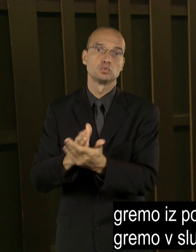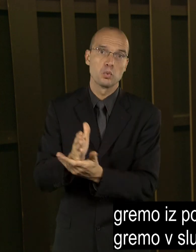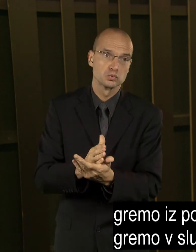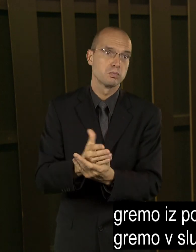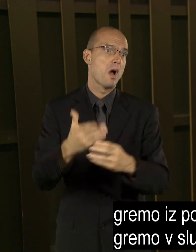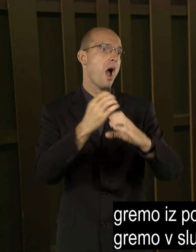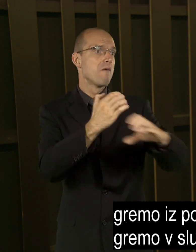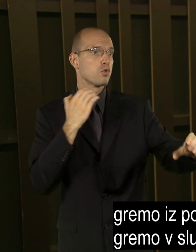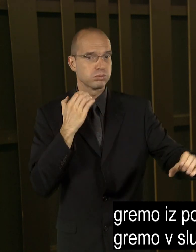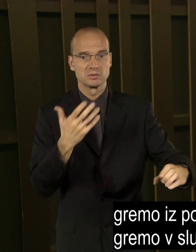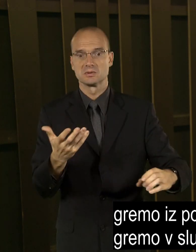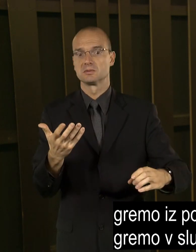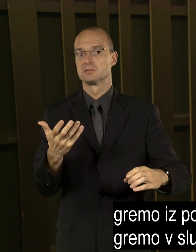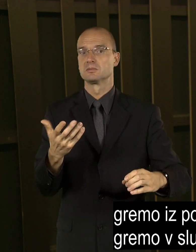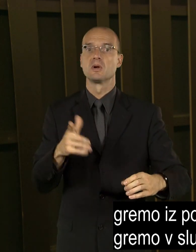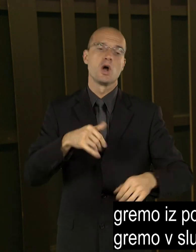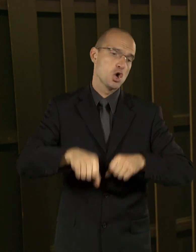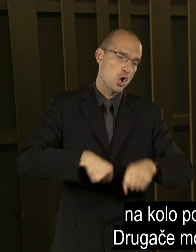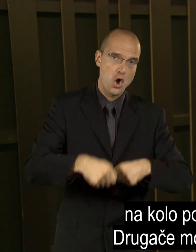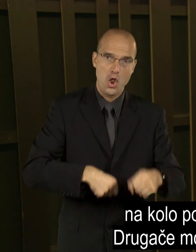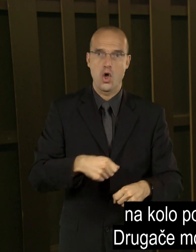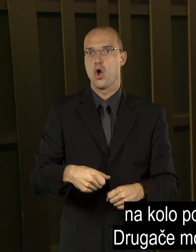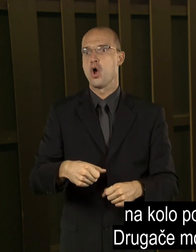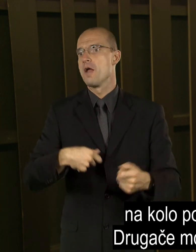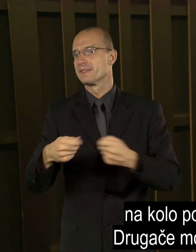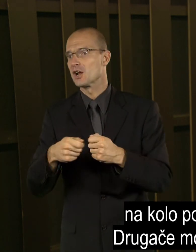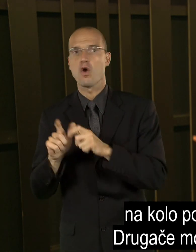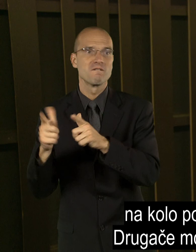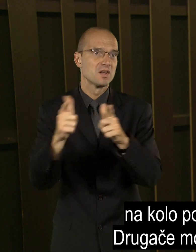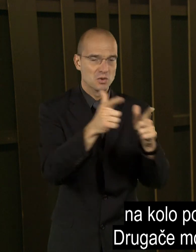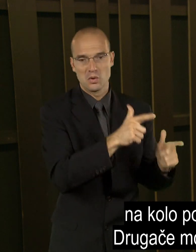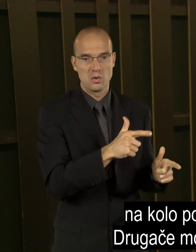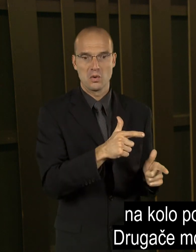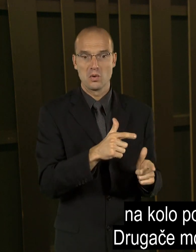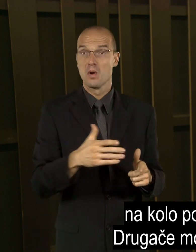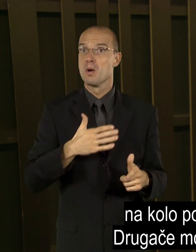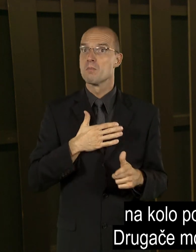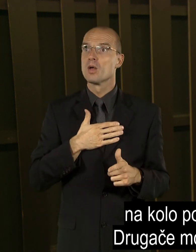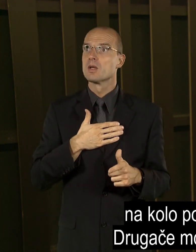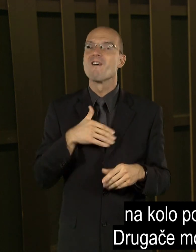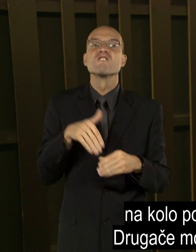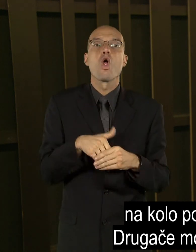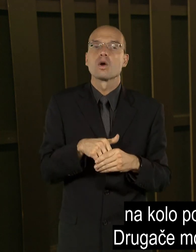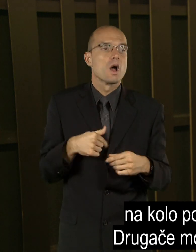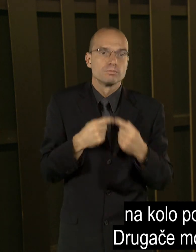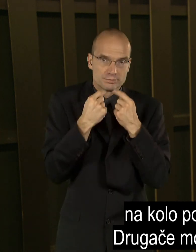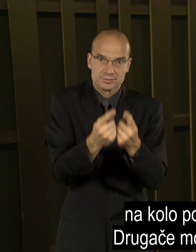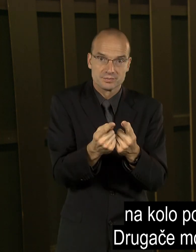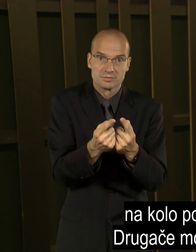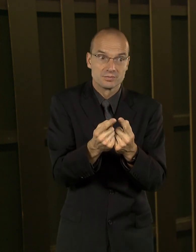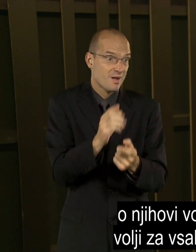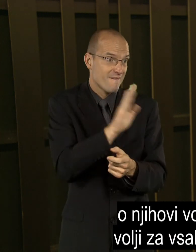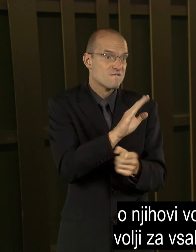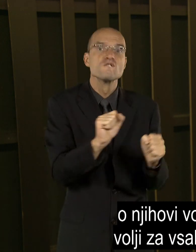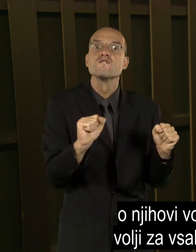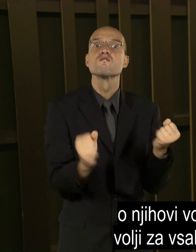v službo, gremo na avtobus, ne vem, na kolo, potem gremo v trgovino. In pač moja vloga govori o tem, da v